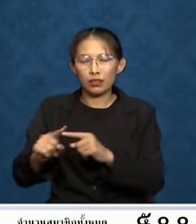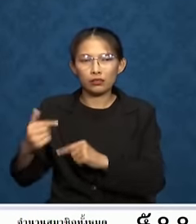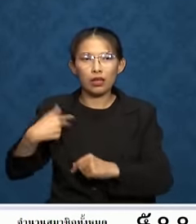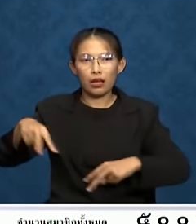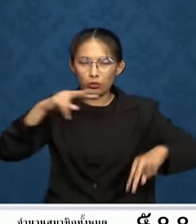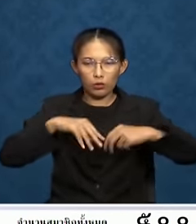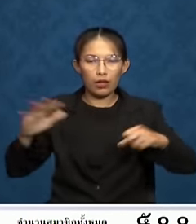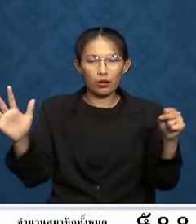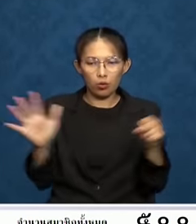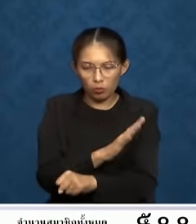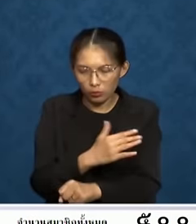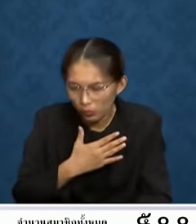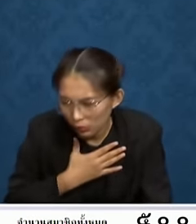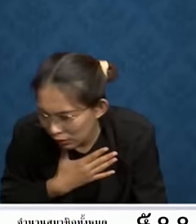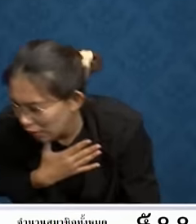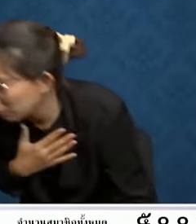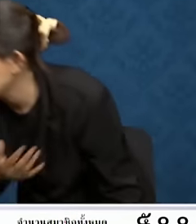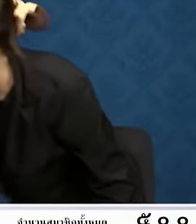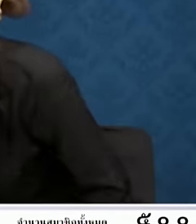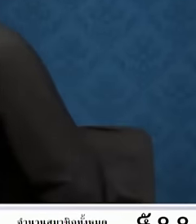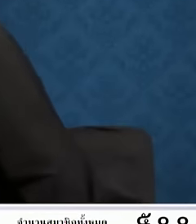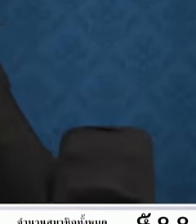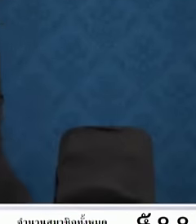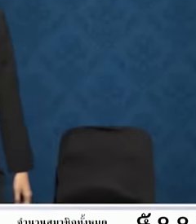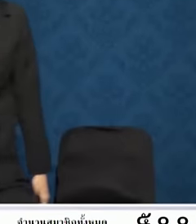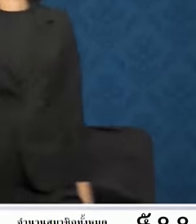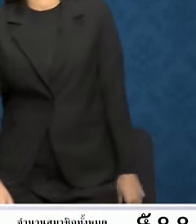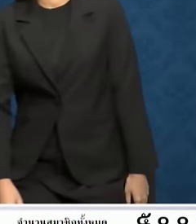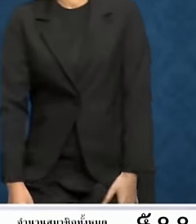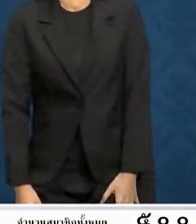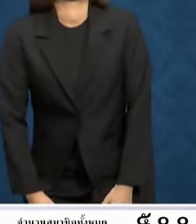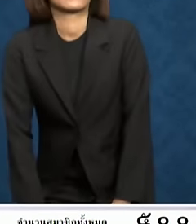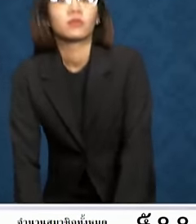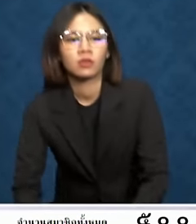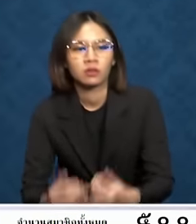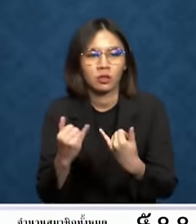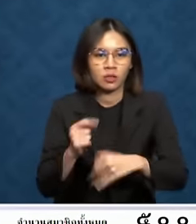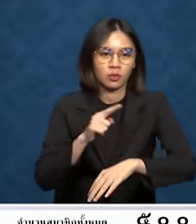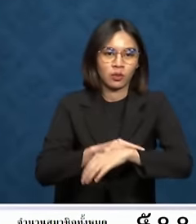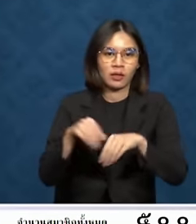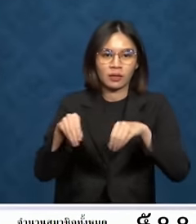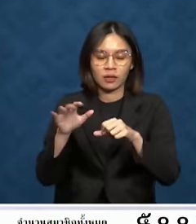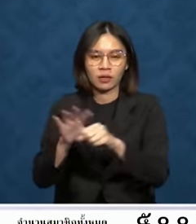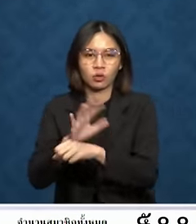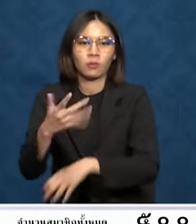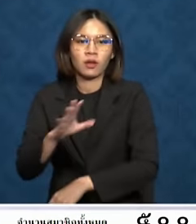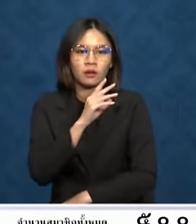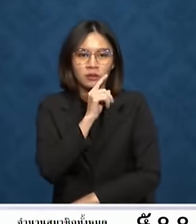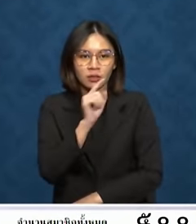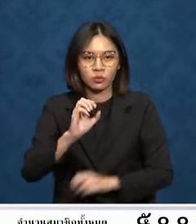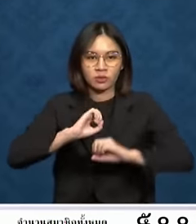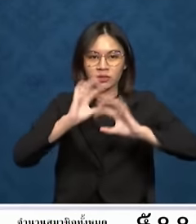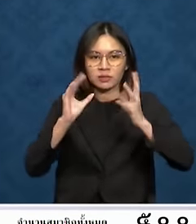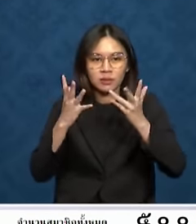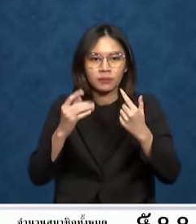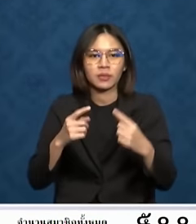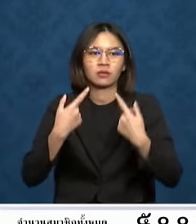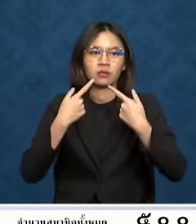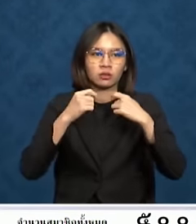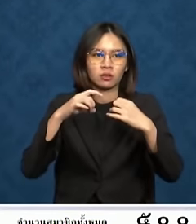สุดท้ายที่สุดนี้นะครับก็อาจจะใช้เวลามาจะครบแล้วล่ะถ้าอะไรที่มันไม่ชัดเจนหรือตอบไม่